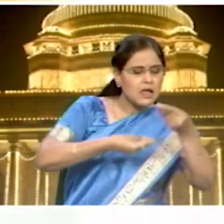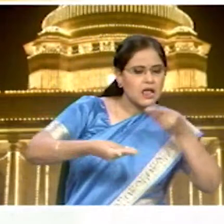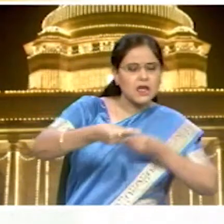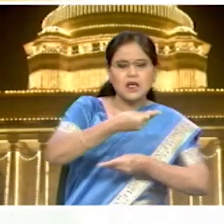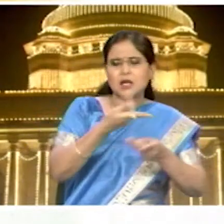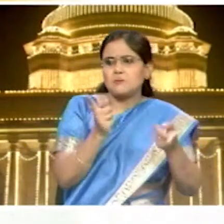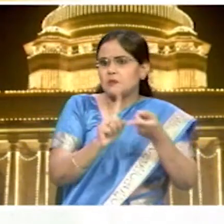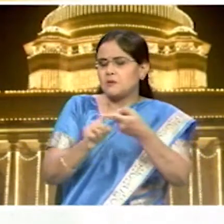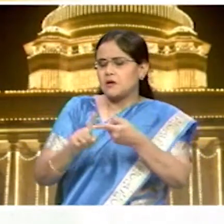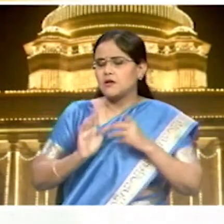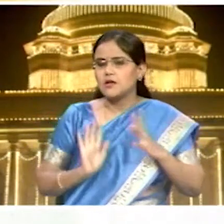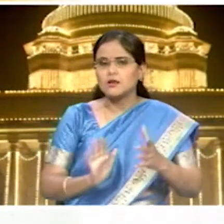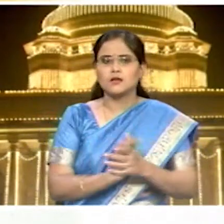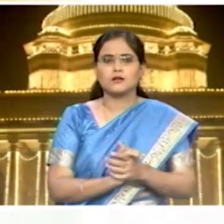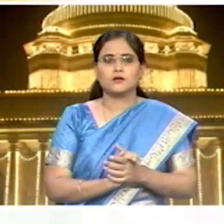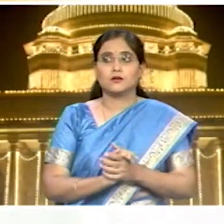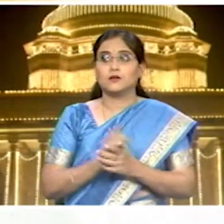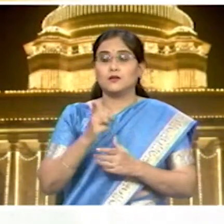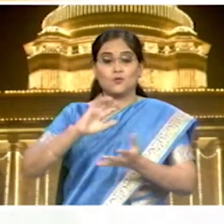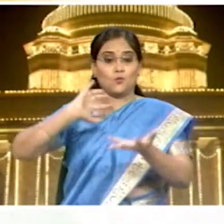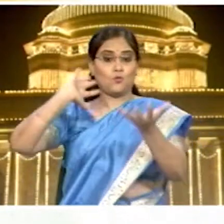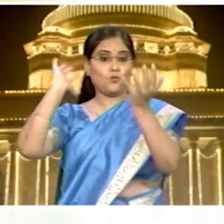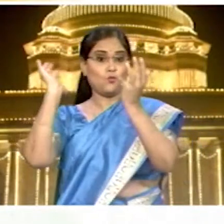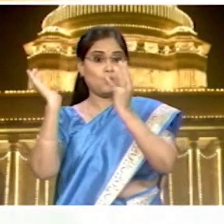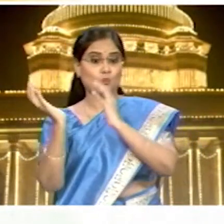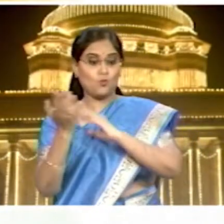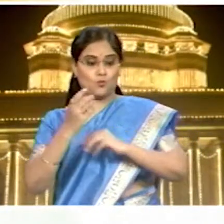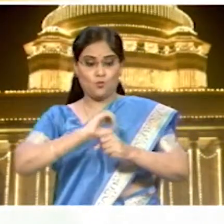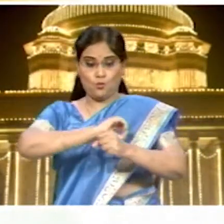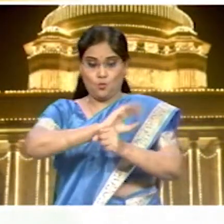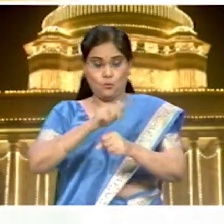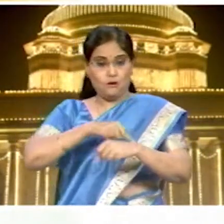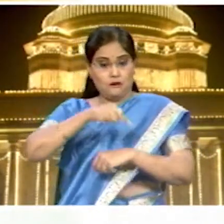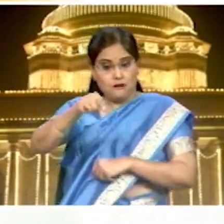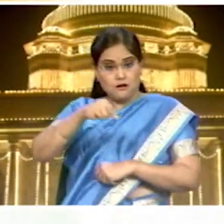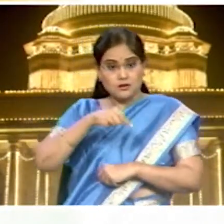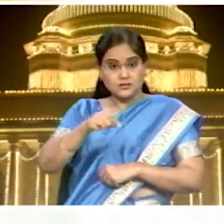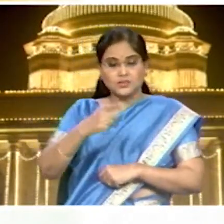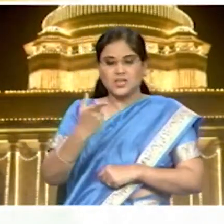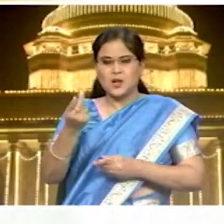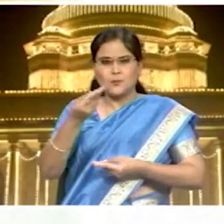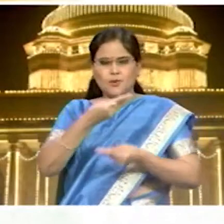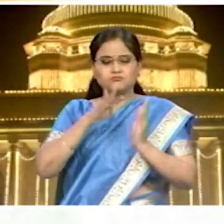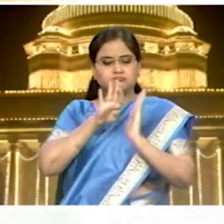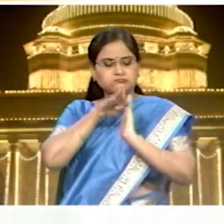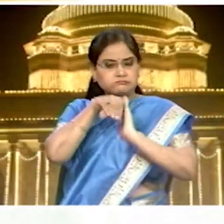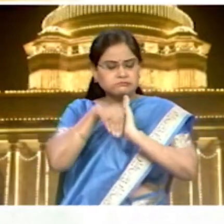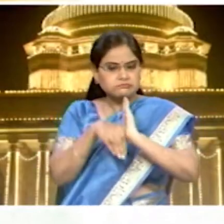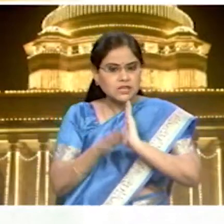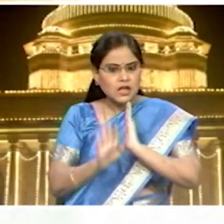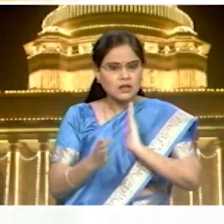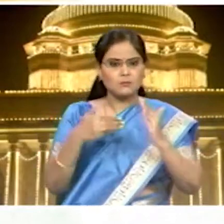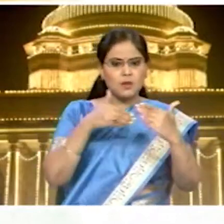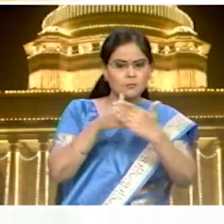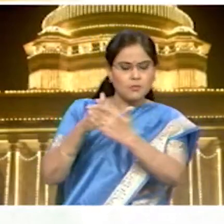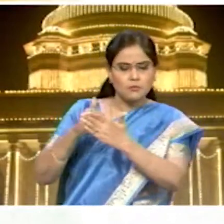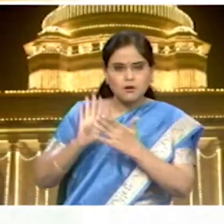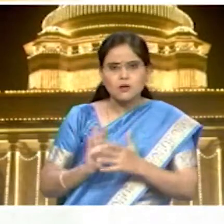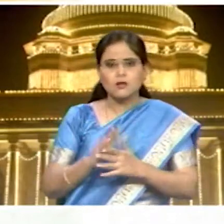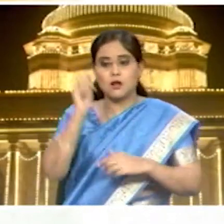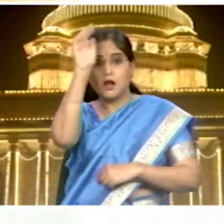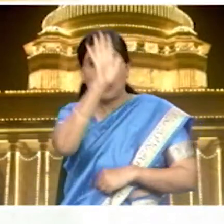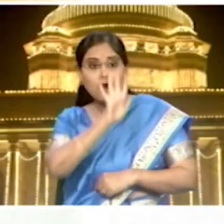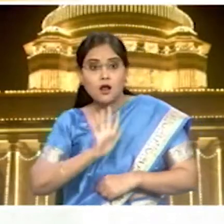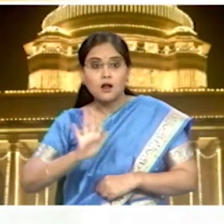है। जब दुनिया इस गंभीर संकट के आर्थिक परिणामों से जूझ रही थी, तब भारत